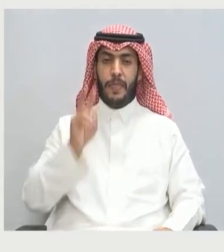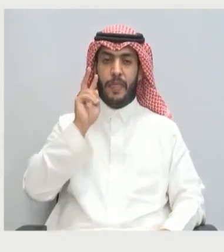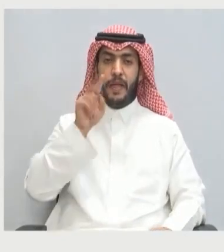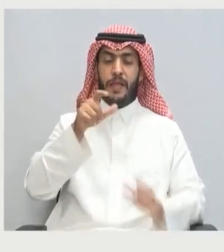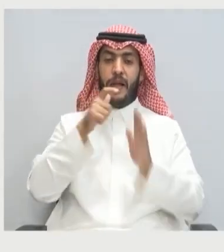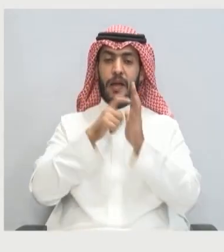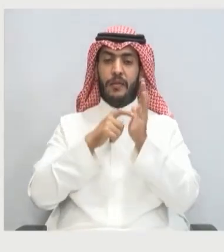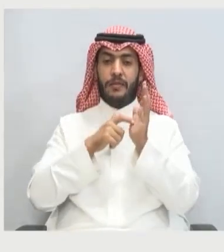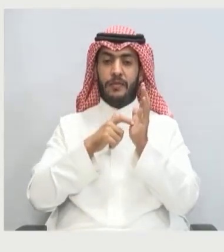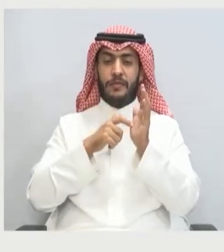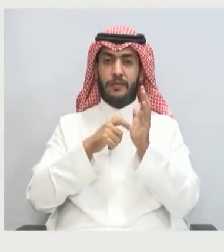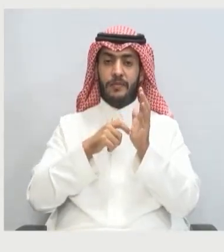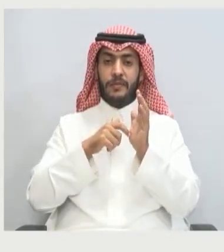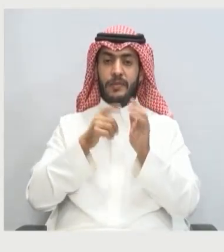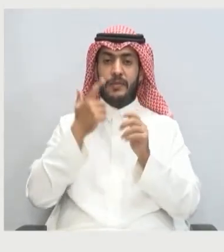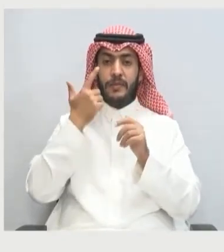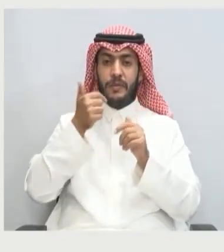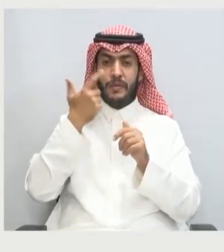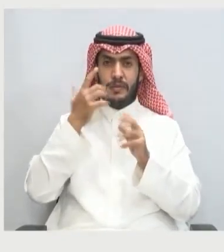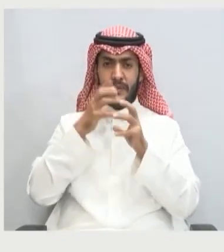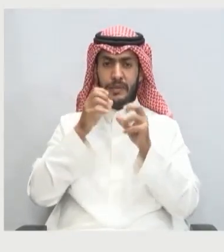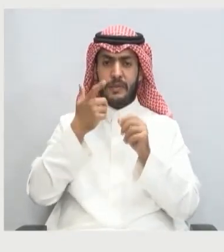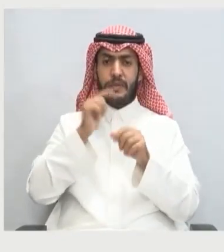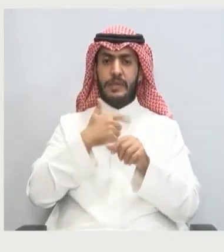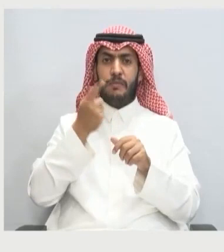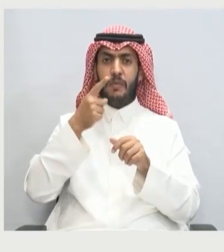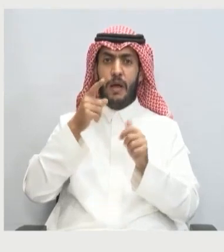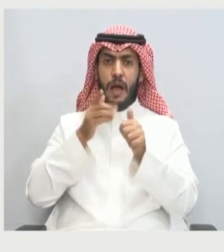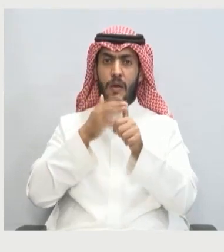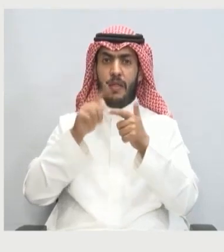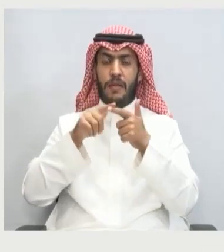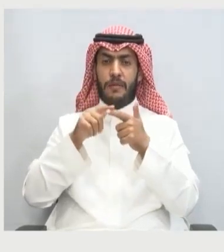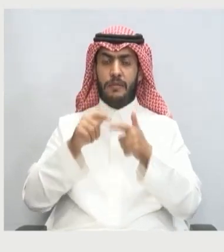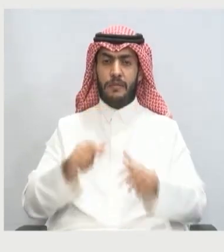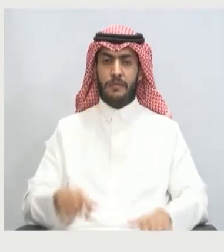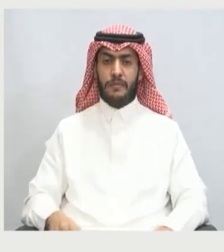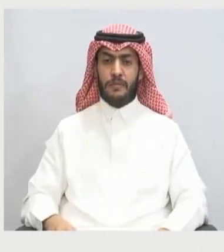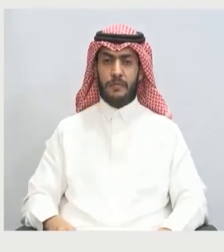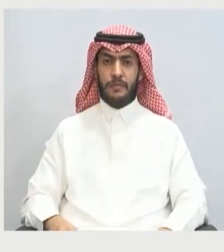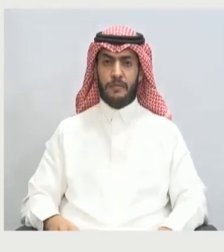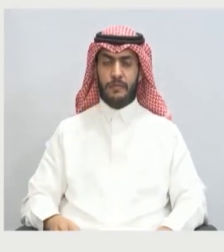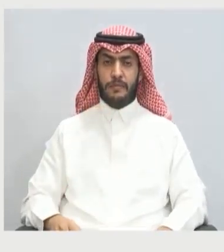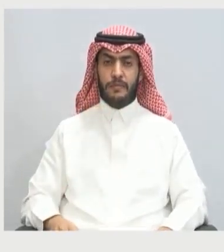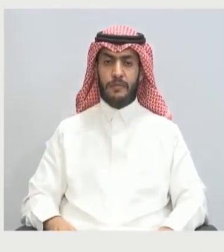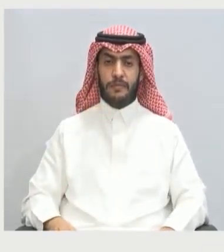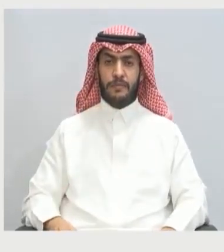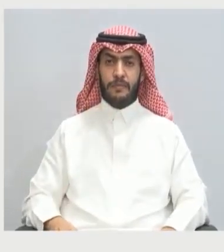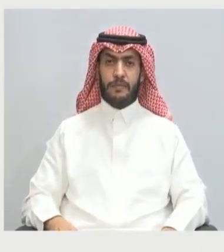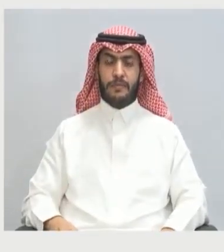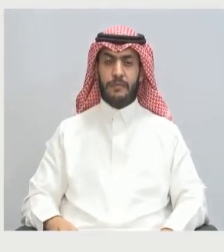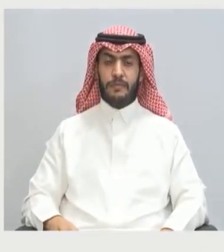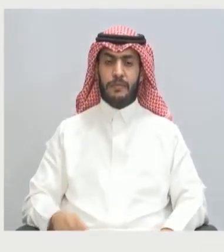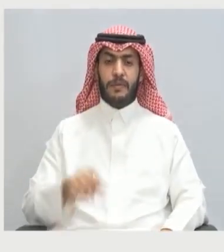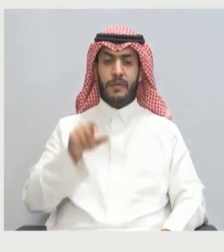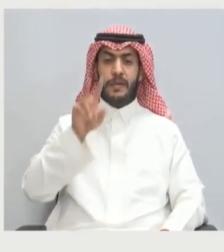هو القانون صف ثم اوجد رتبه التفاعل ماذا سنصف سنصف ونقول قول ان